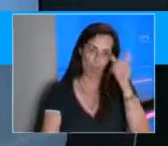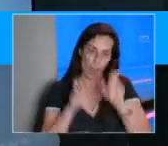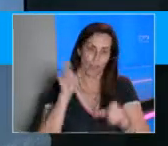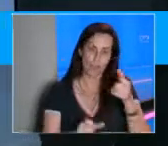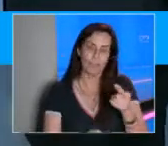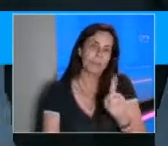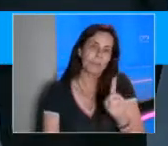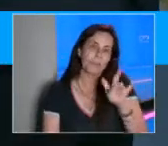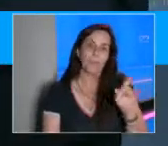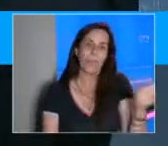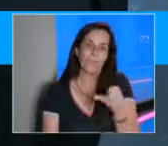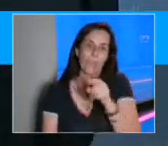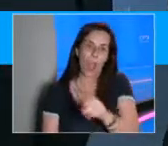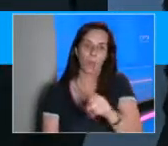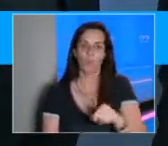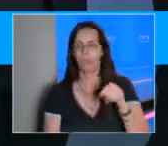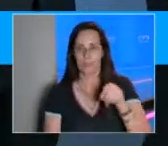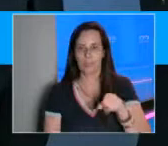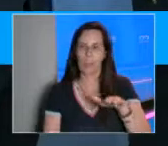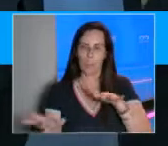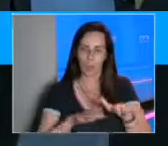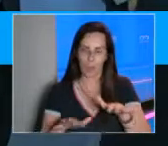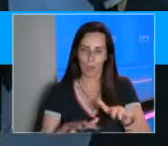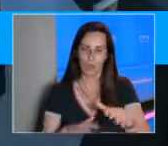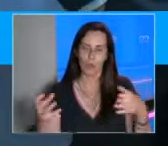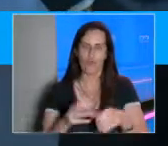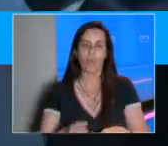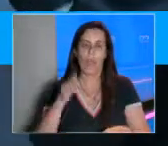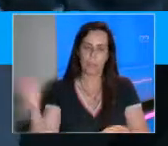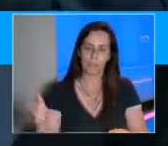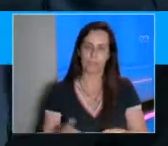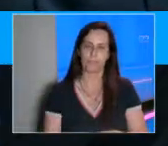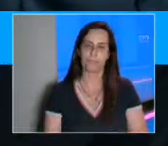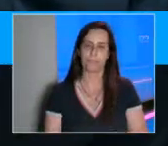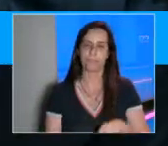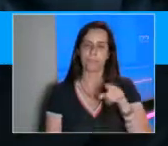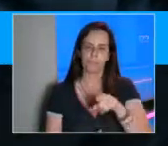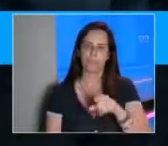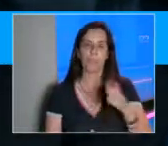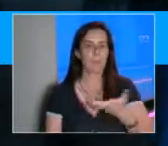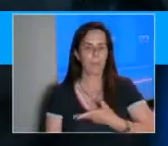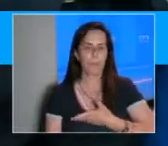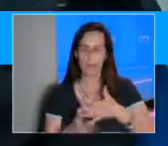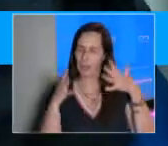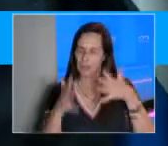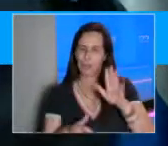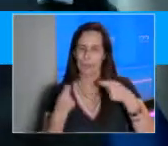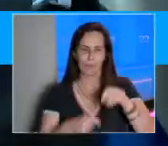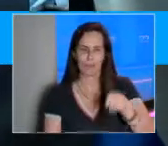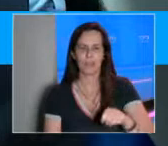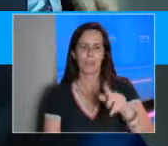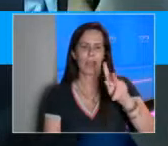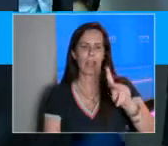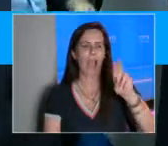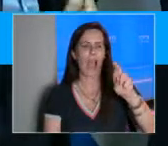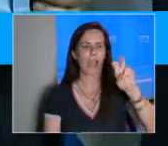או נגד מי שמינה אותו, שזו הקואליציה או גוש הימין. גם כבר הוא מקבל התקפה מצידו של חבר הכנסת קרעי,